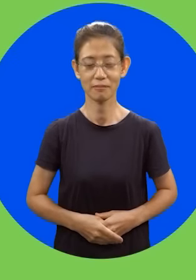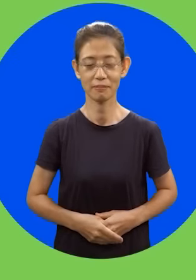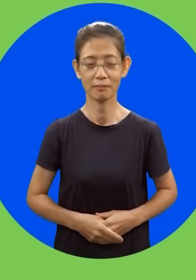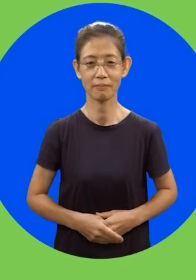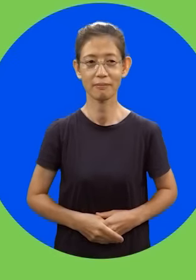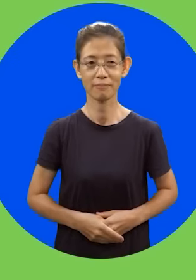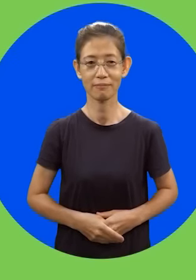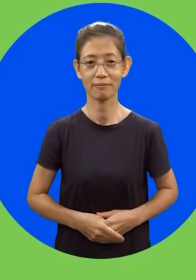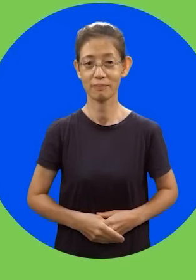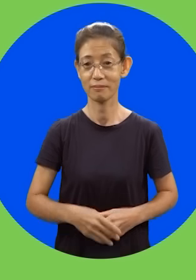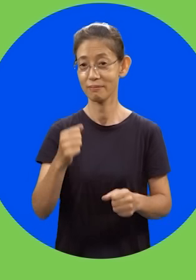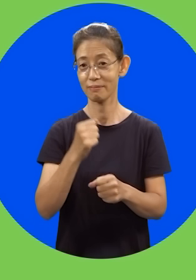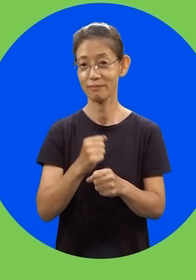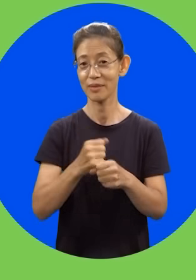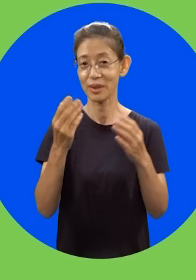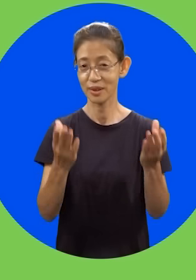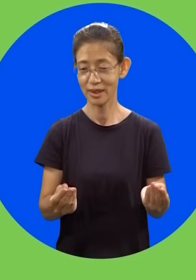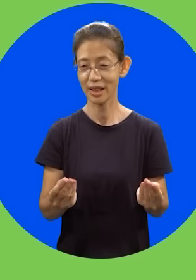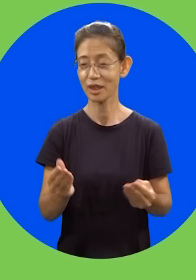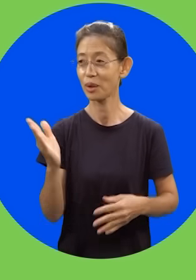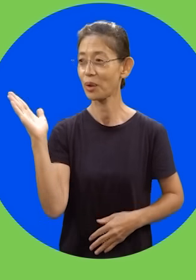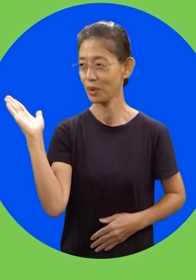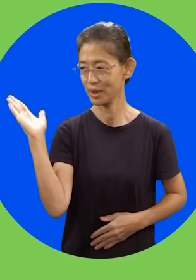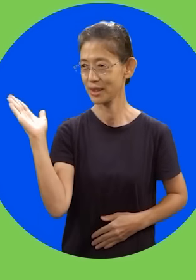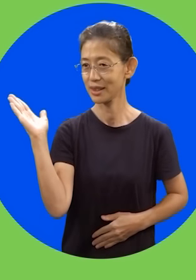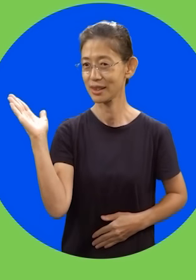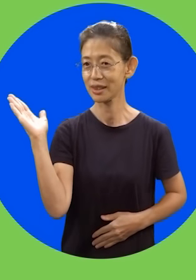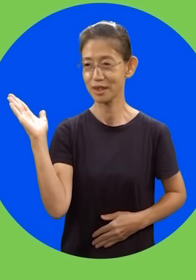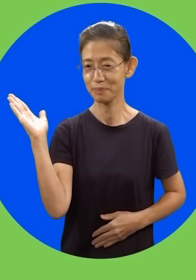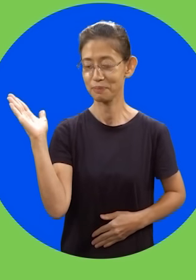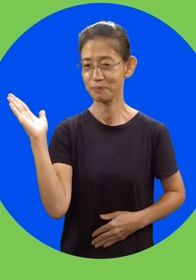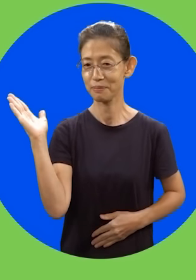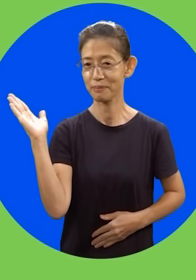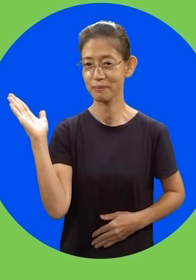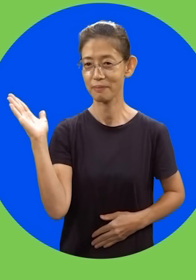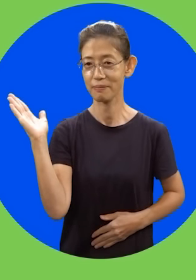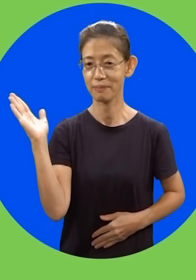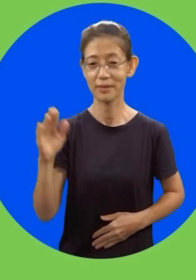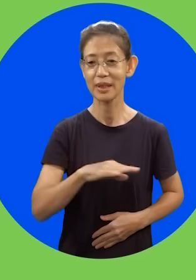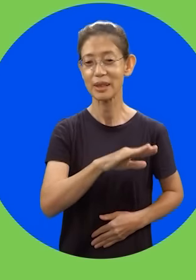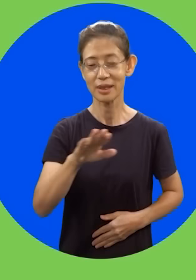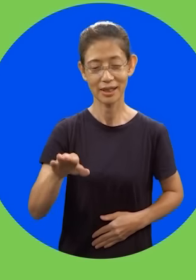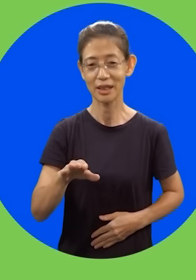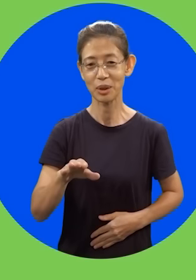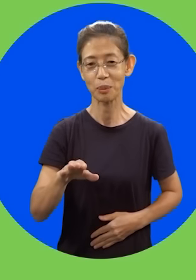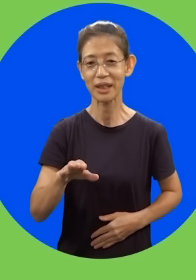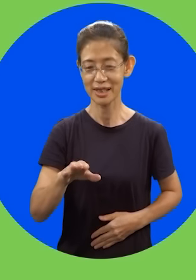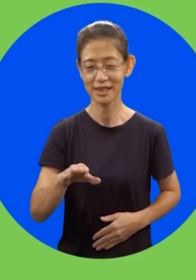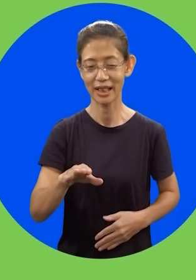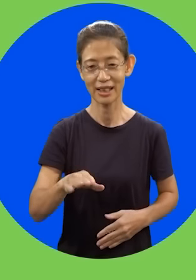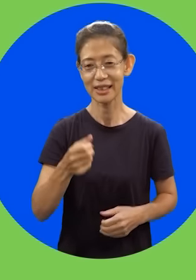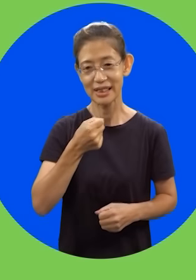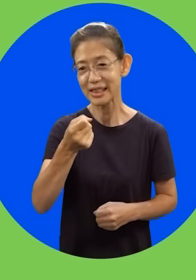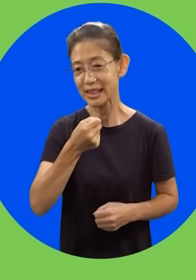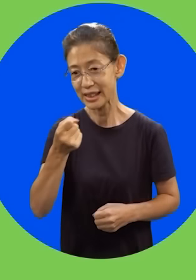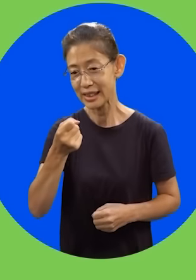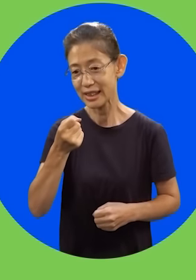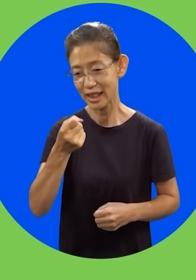こちらが後日出来上がった広報誌。子どもたちが聞き出した区長の話がまとめられています。